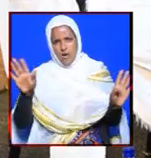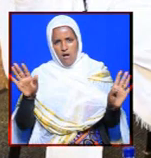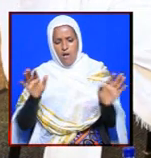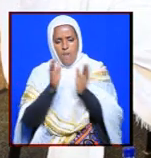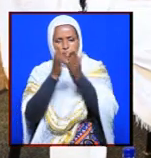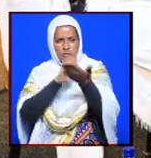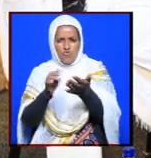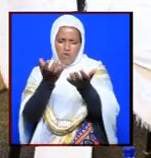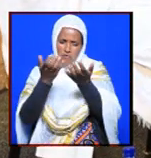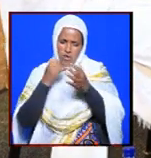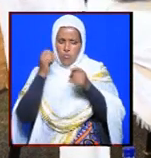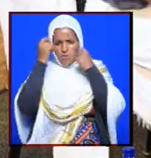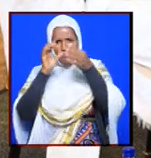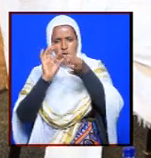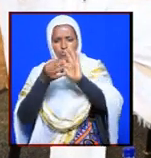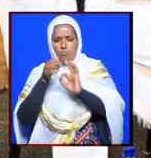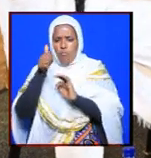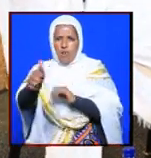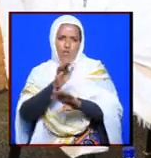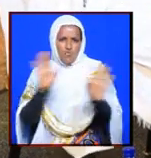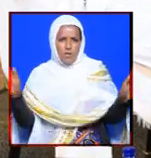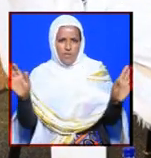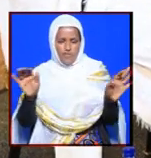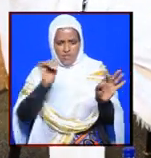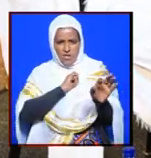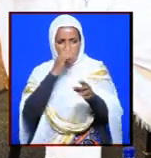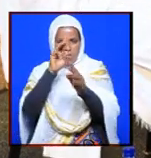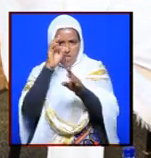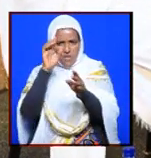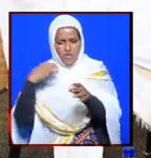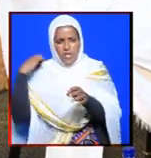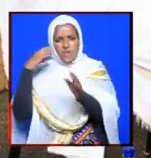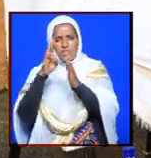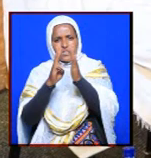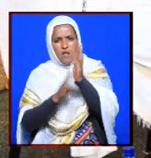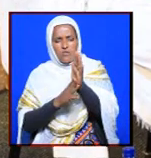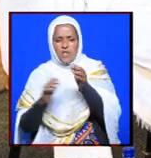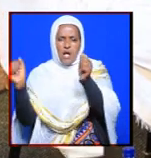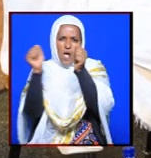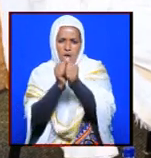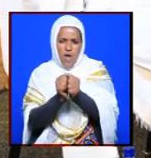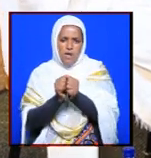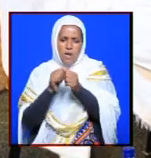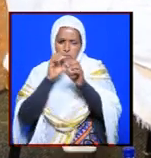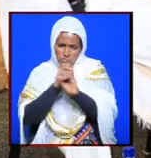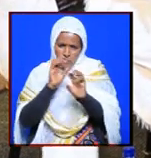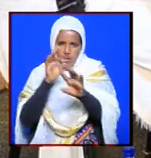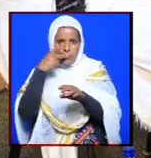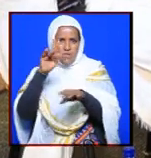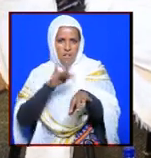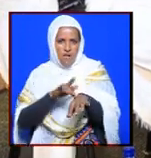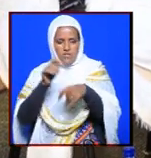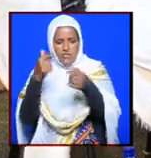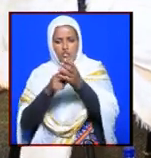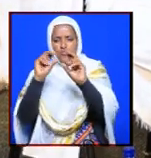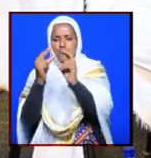በፕሮቴስታንት። መጽሐፍ ቅዱስንም እንደፈለገ ነው የሚረዳው የሚተረጉሙ። ስለዚህ የግል ዶክትሪን አለ፣ የግል ስርዓት አለ፣ የጋራ የለም፣ የጋራ ጾም የለም፣ የጋራ ምንም ነገር